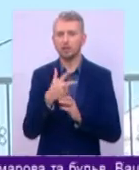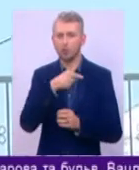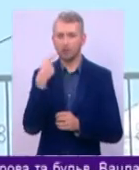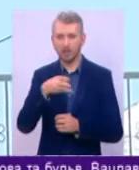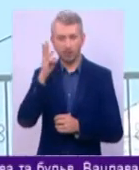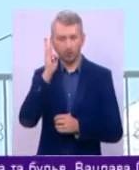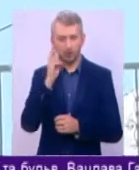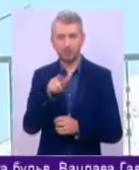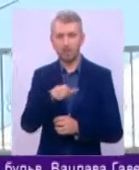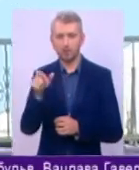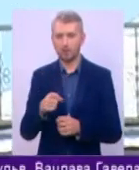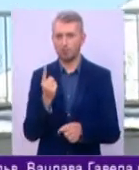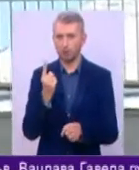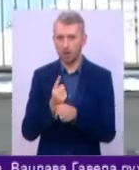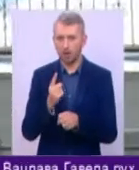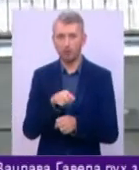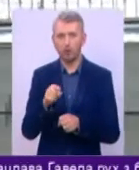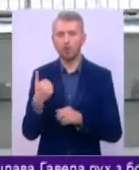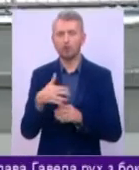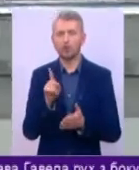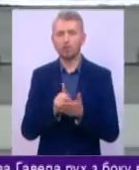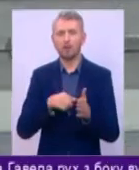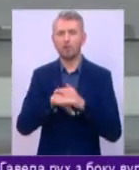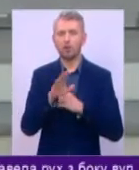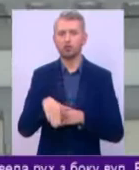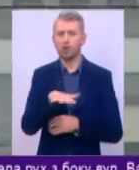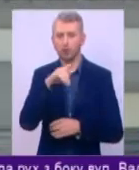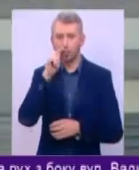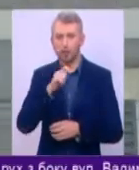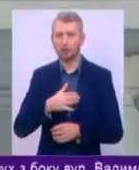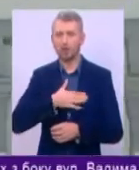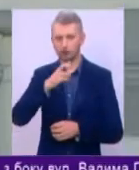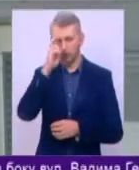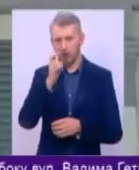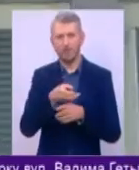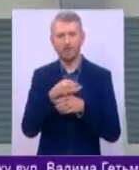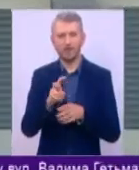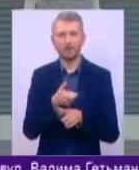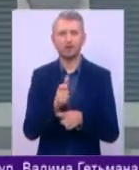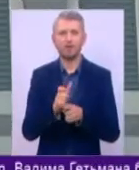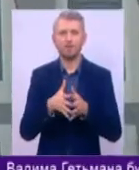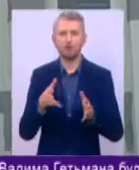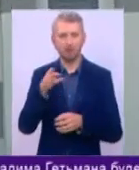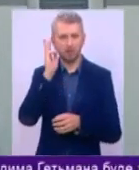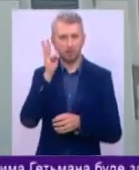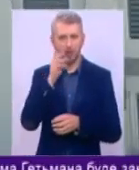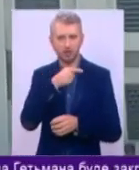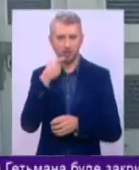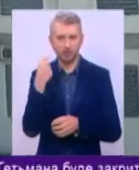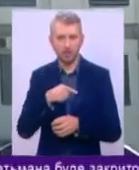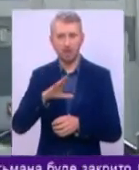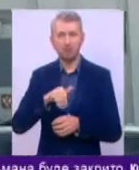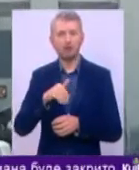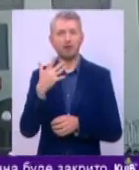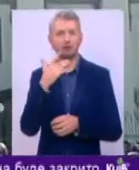дипломатів персонами нон-грата. Вони вже мали полишити територію України. Наша держава вислала найбільше дипломатів Російської Федерації